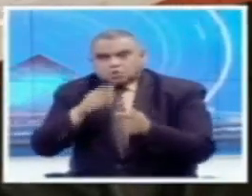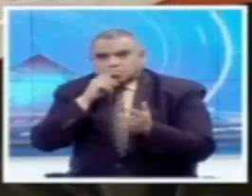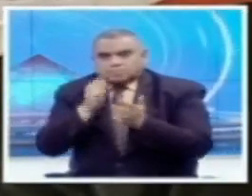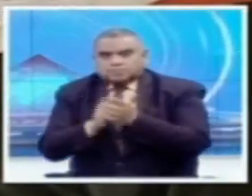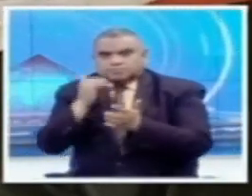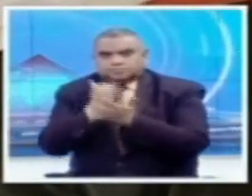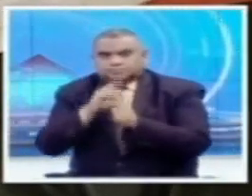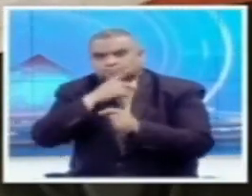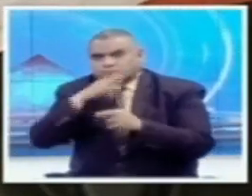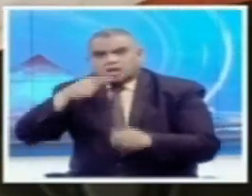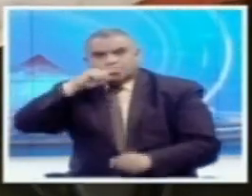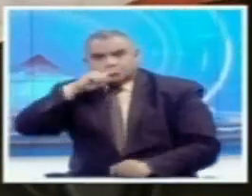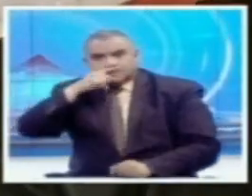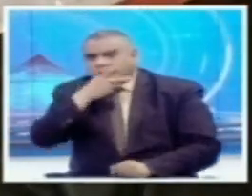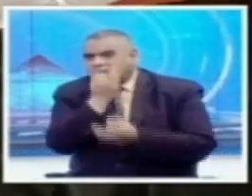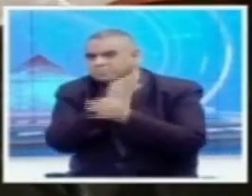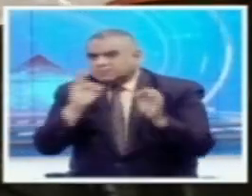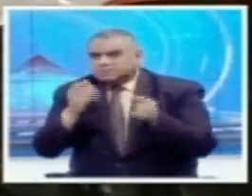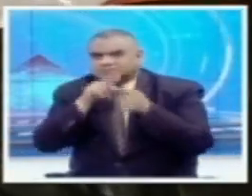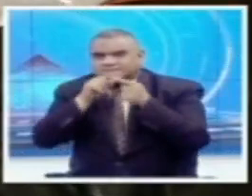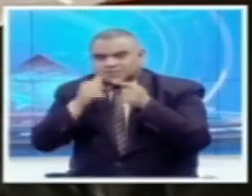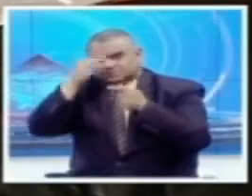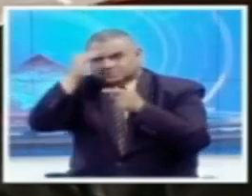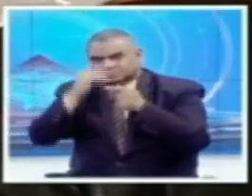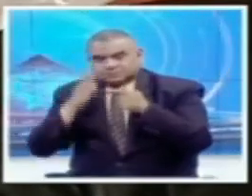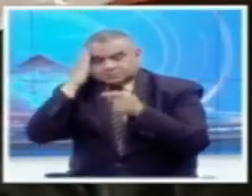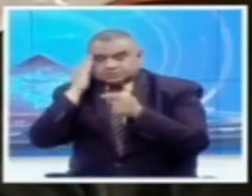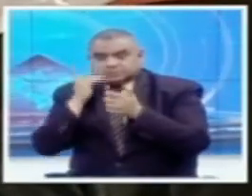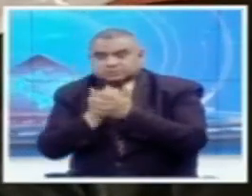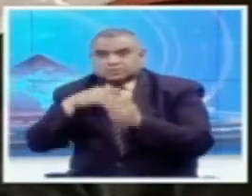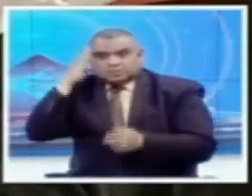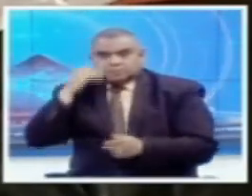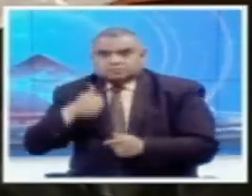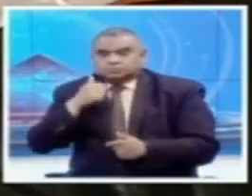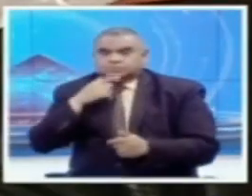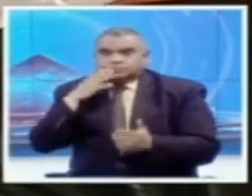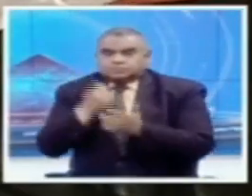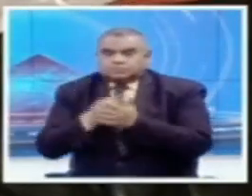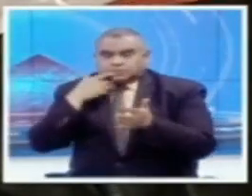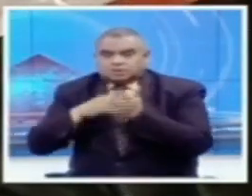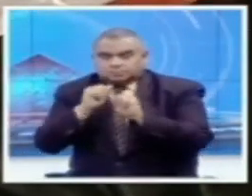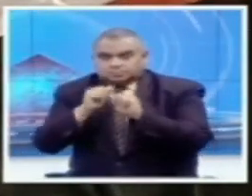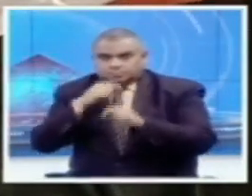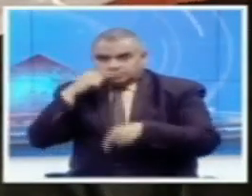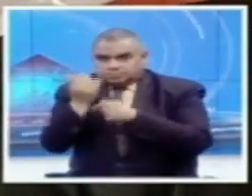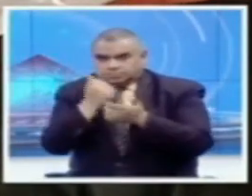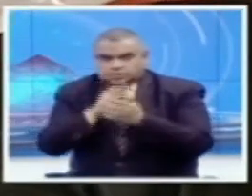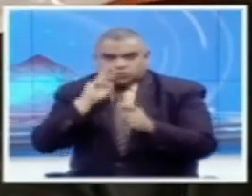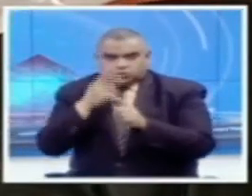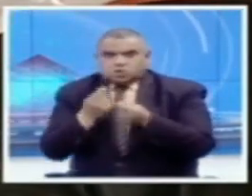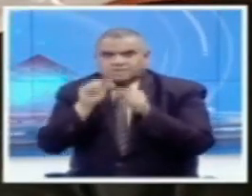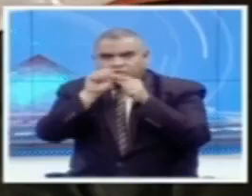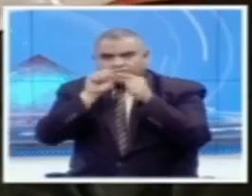والبلح كل حاجات يعني ارخص من بره بكتير ده حقيقي. يعني عشان سافرت بره وجيت هنا برضو لقيت الاسعار